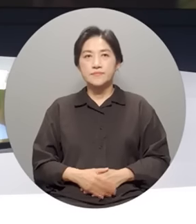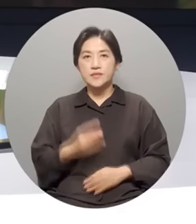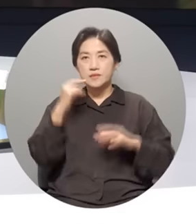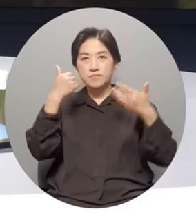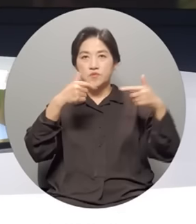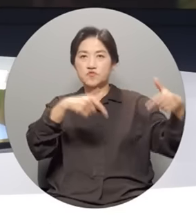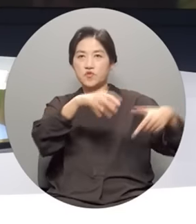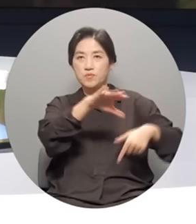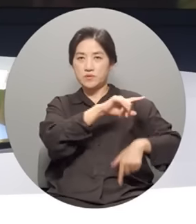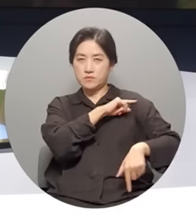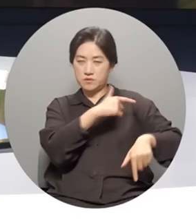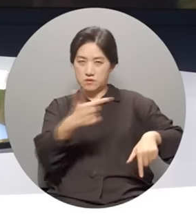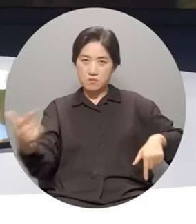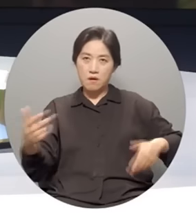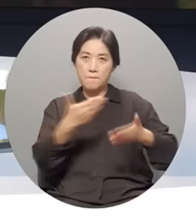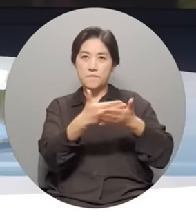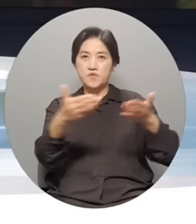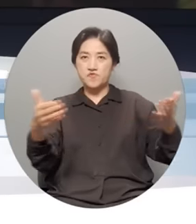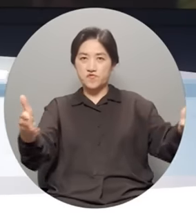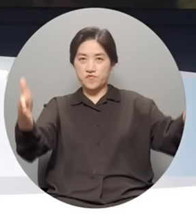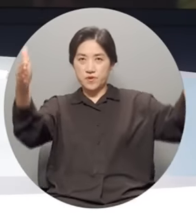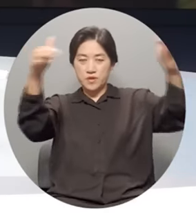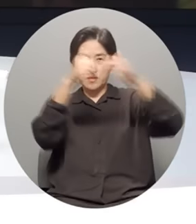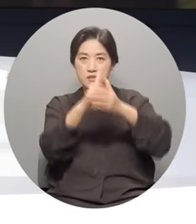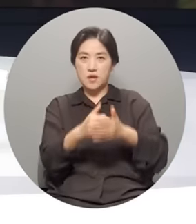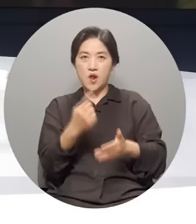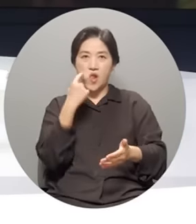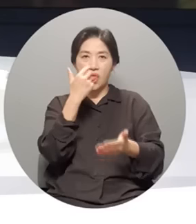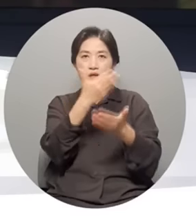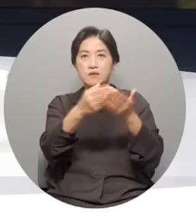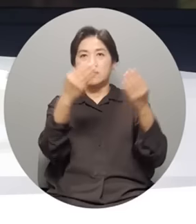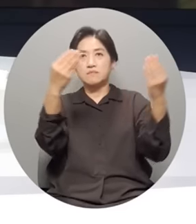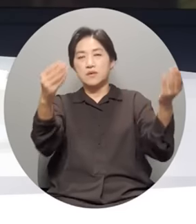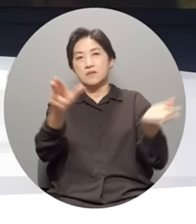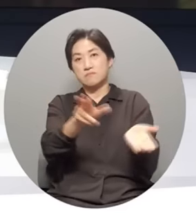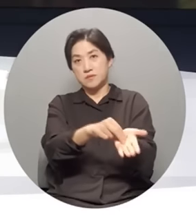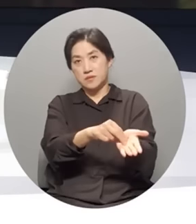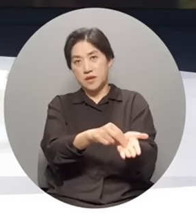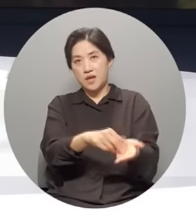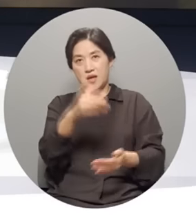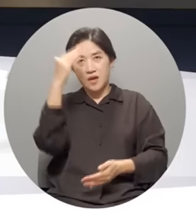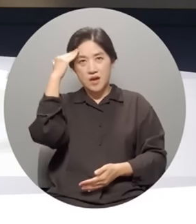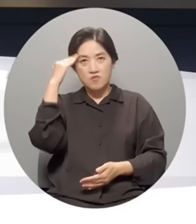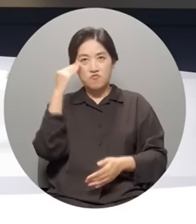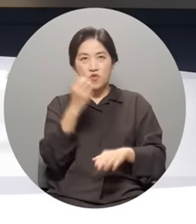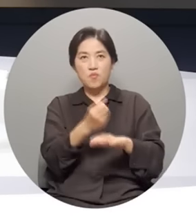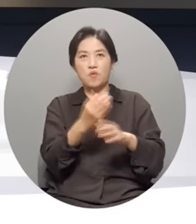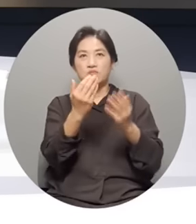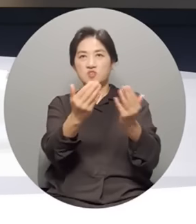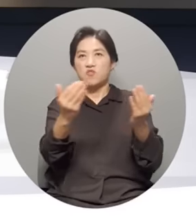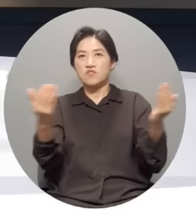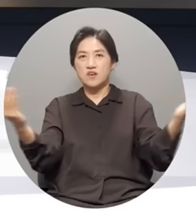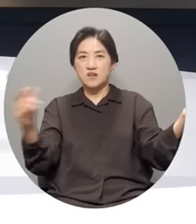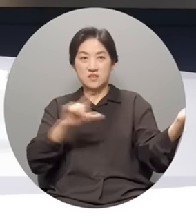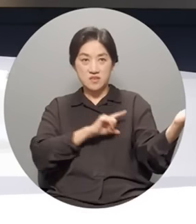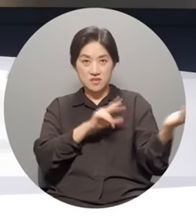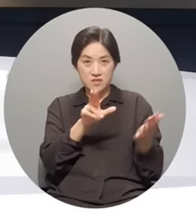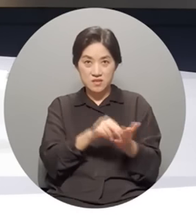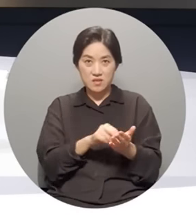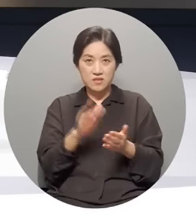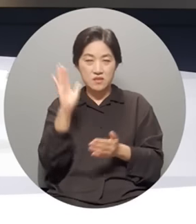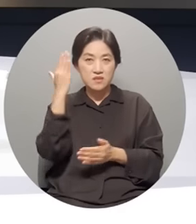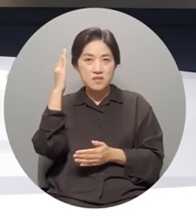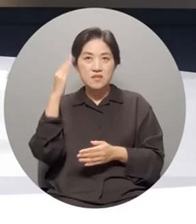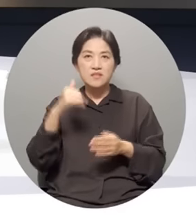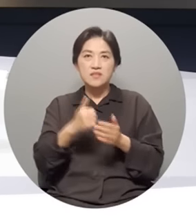미국 서부 최대 미술관에서 위작을 전시에 논란 일고 있습니다 한국의 보물전이라는 전시에 근대